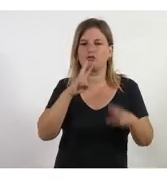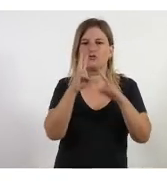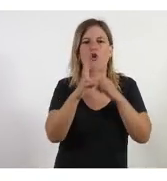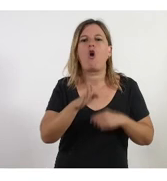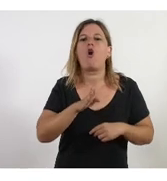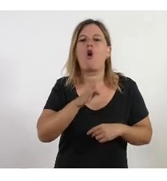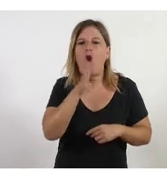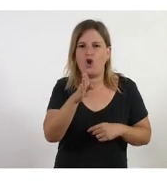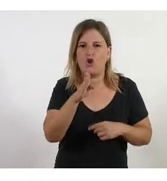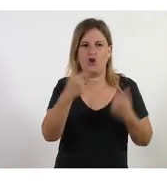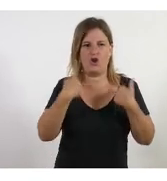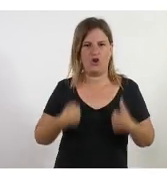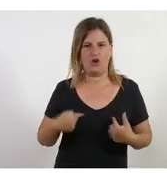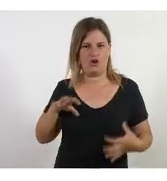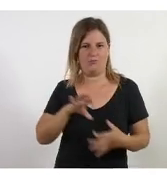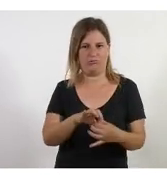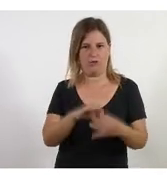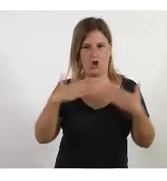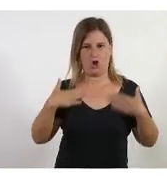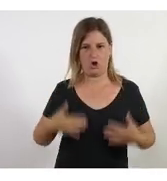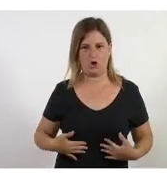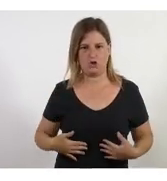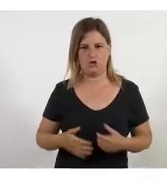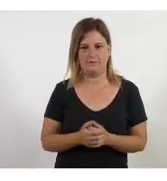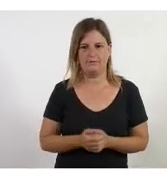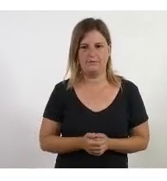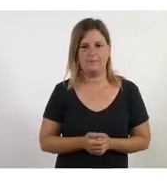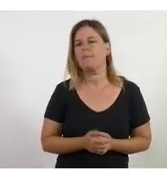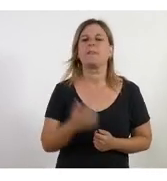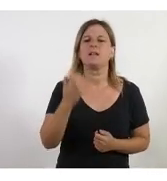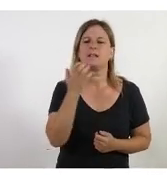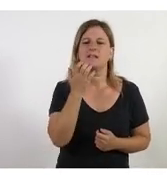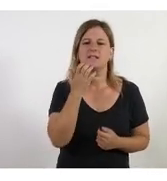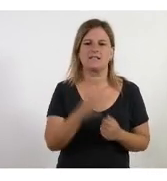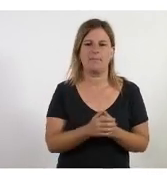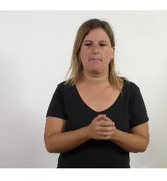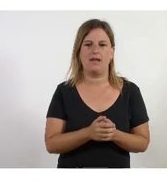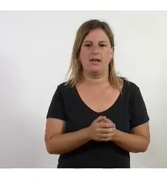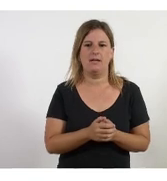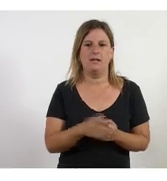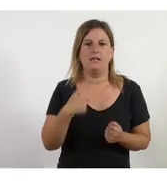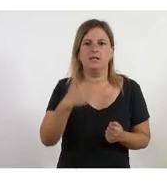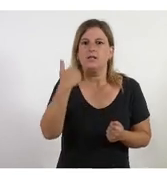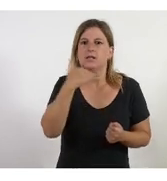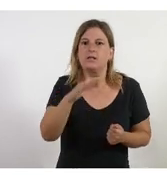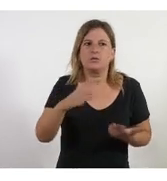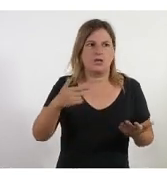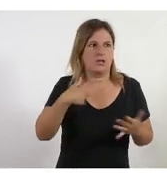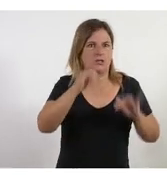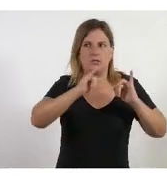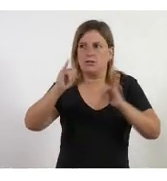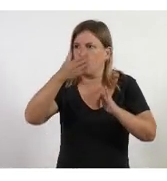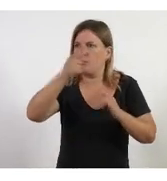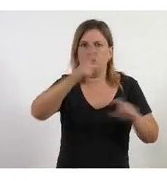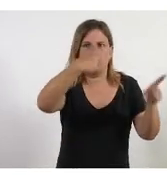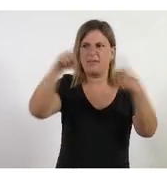supersavi, et digui on és aquesta emoció. Posem el primer exemple. Jo noto, no puc sortir, no puc